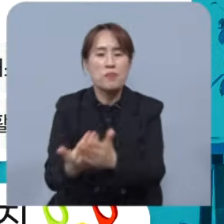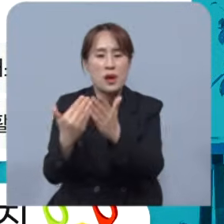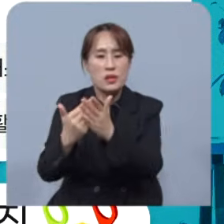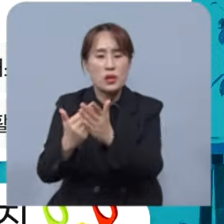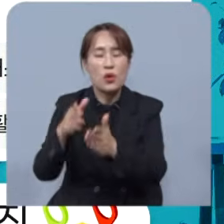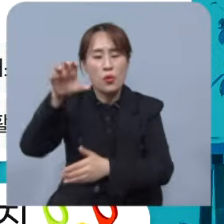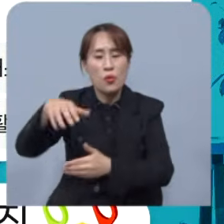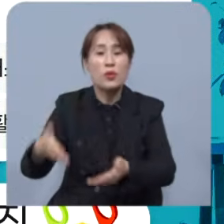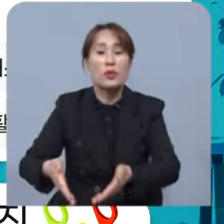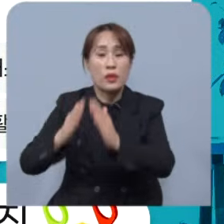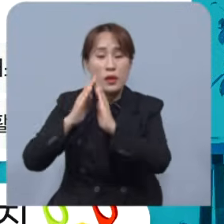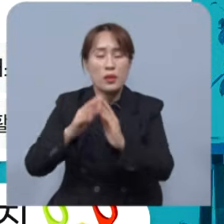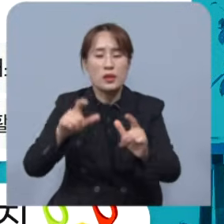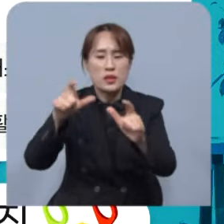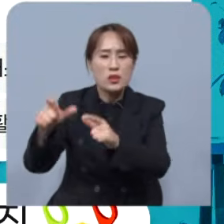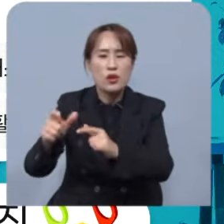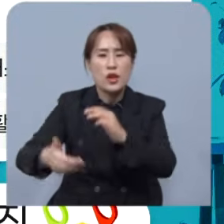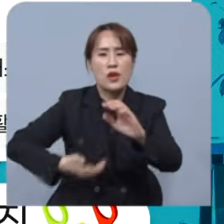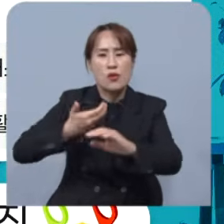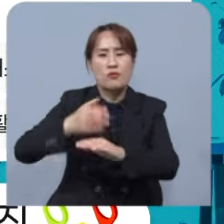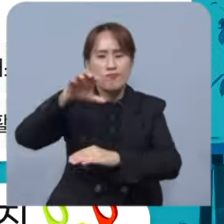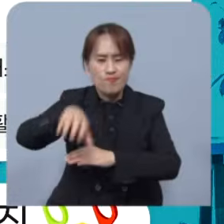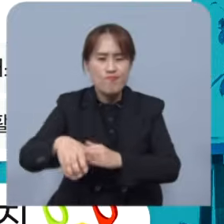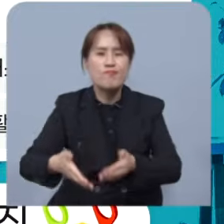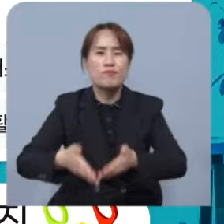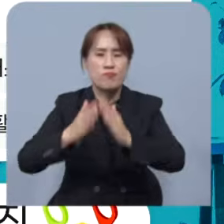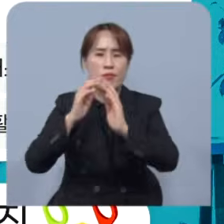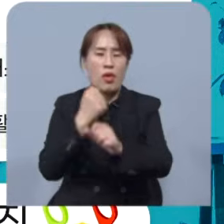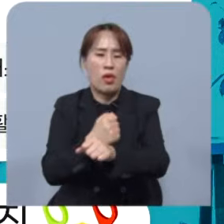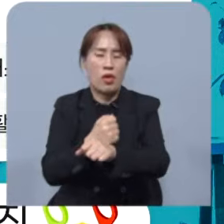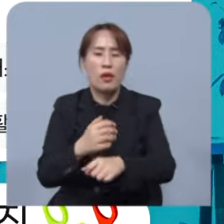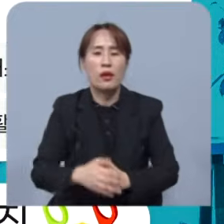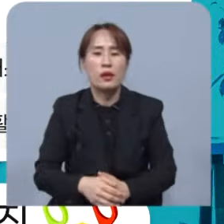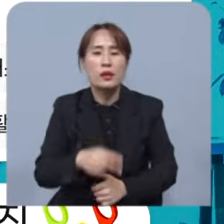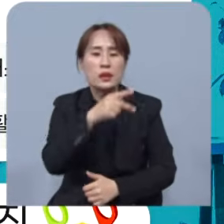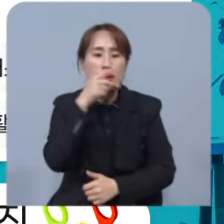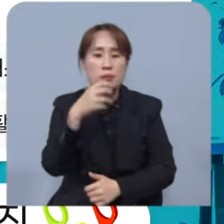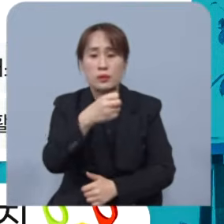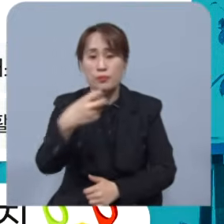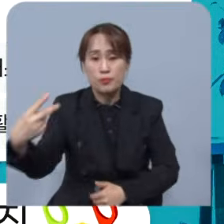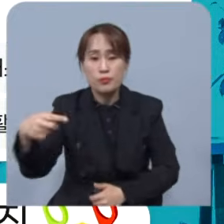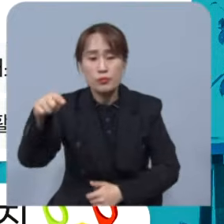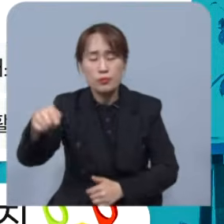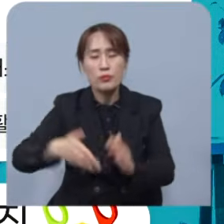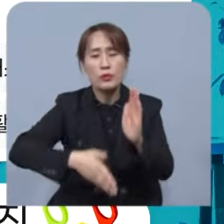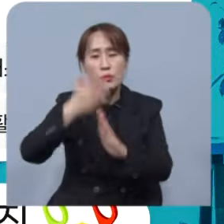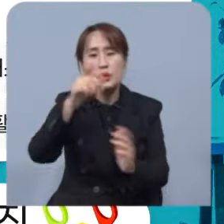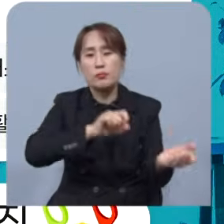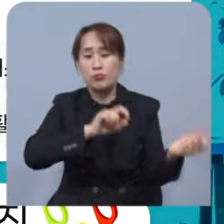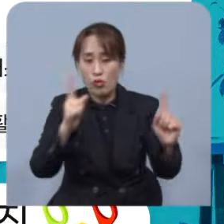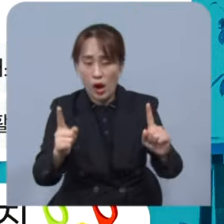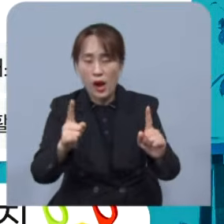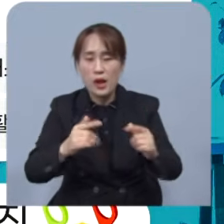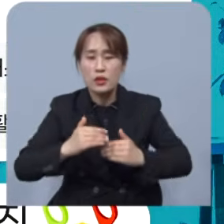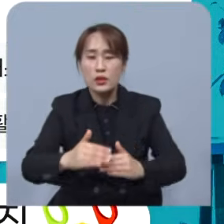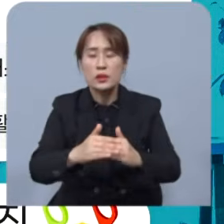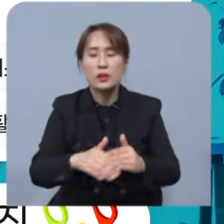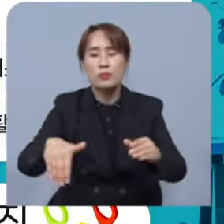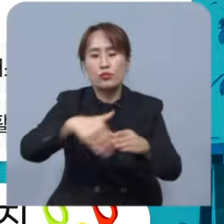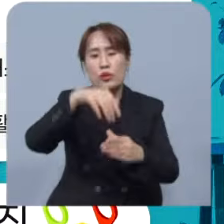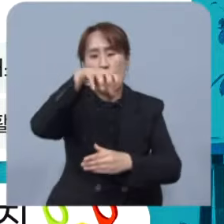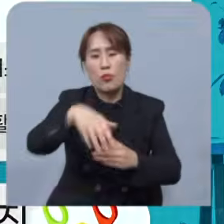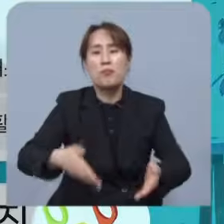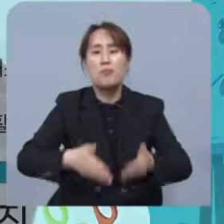통해 지역의 혁신 공간을 조성하겠습니다. 음성 영동은 도시 재생을 통해 문화